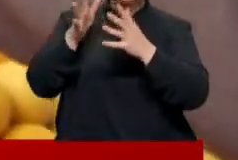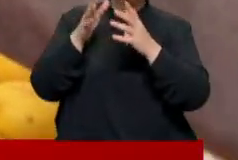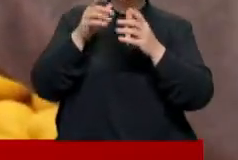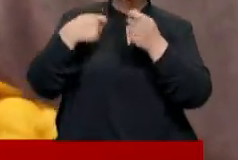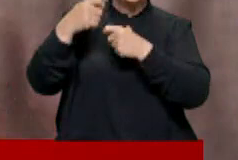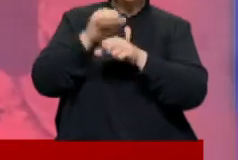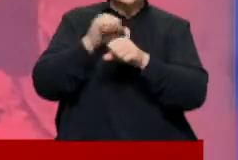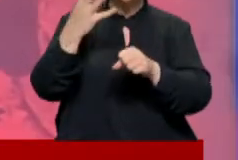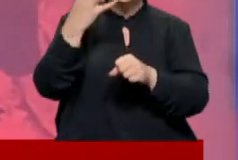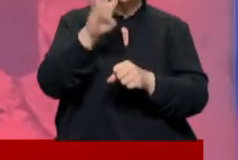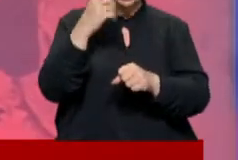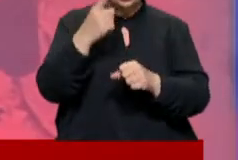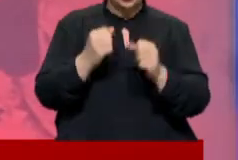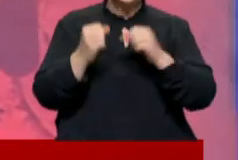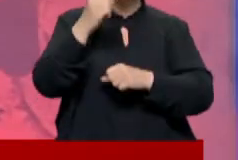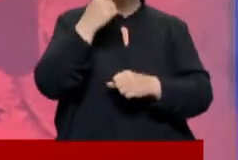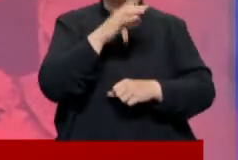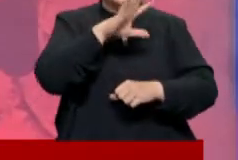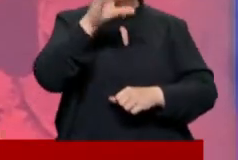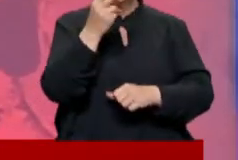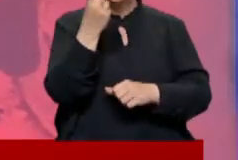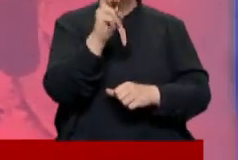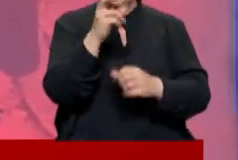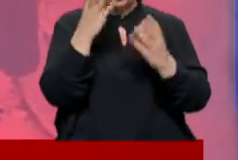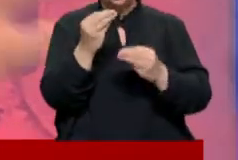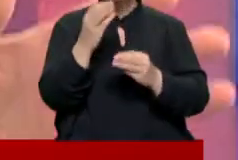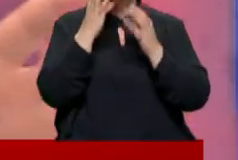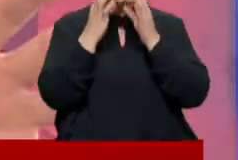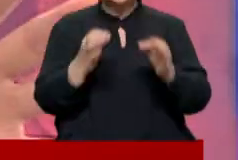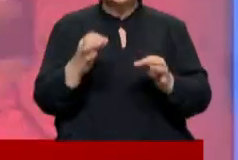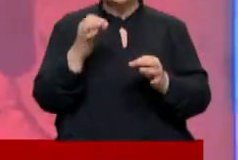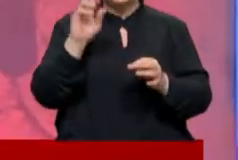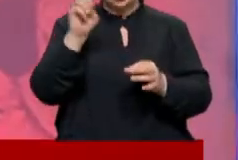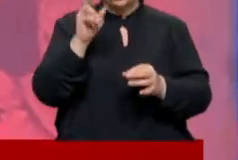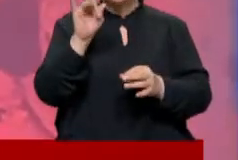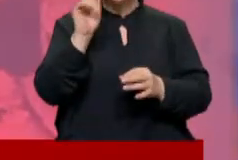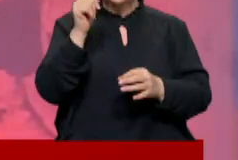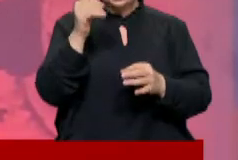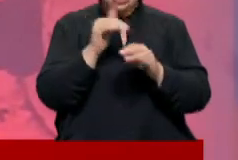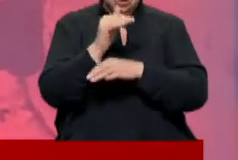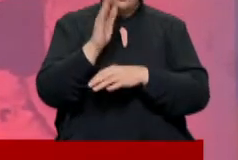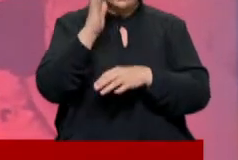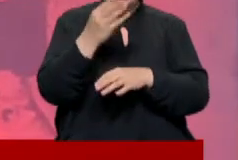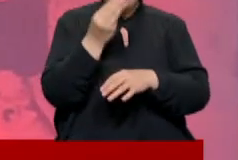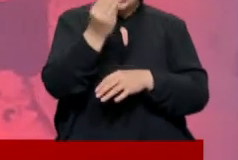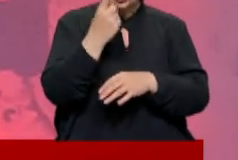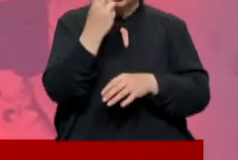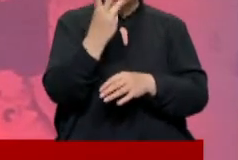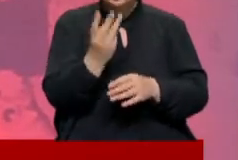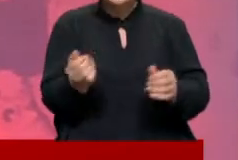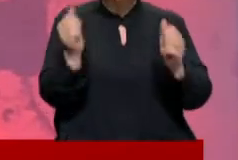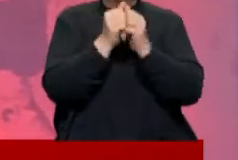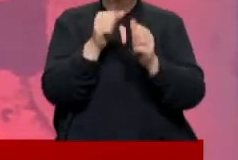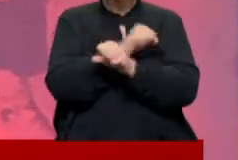4. ayda da arttı. Söyledikleri her şey en fazla 2 ay yaşıyor. Çin model 15 gün yaşadı. Fazla vereceğiz derken geçen yılın 3 katı